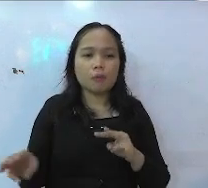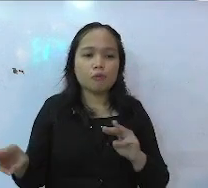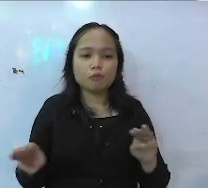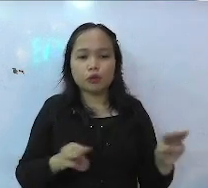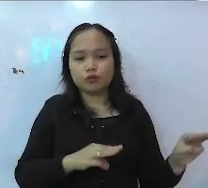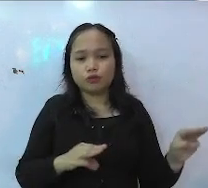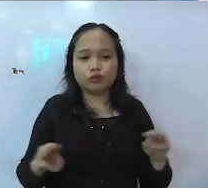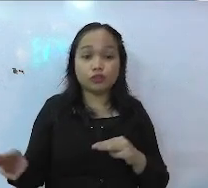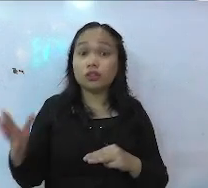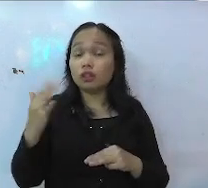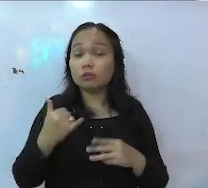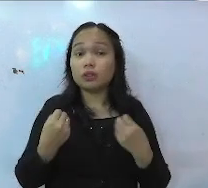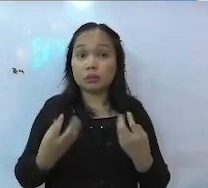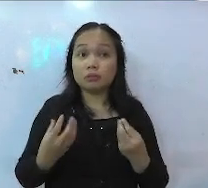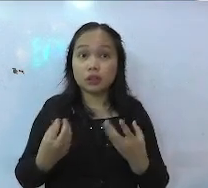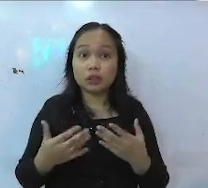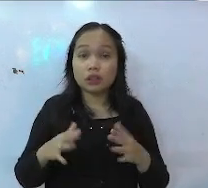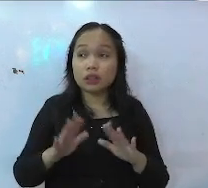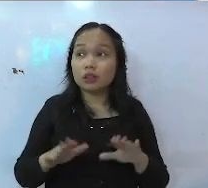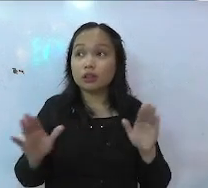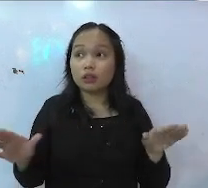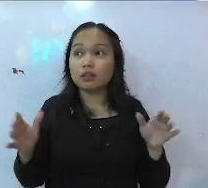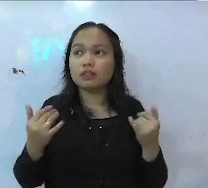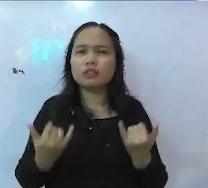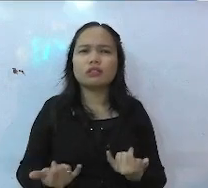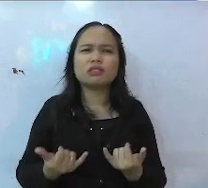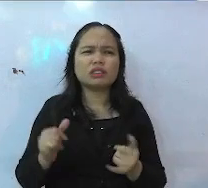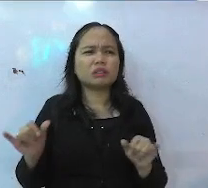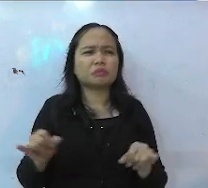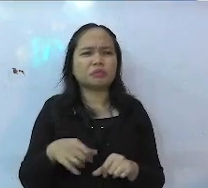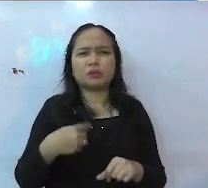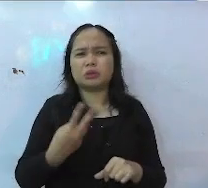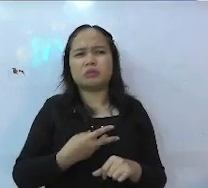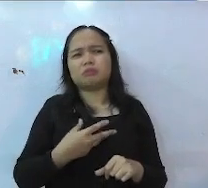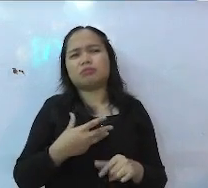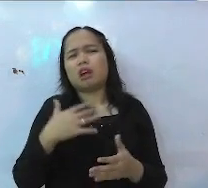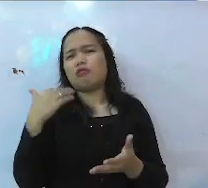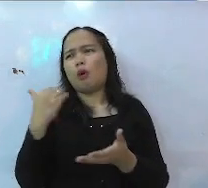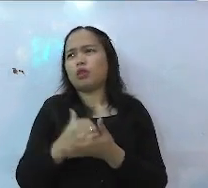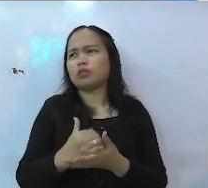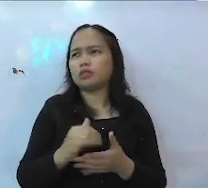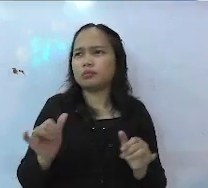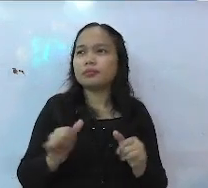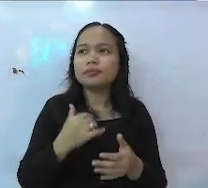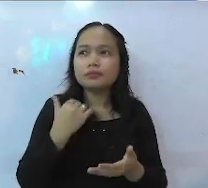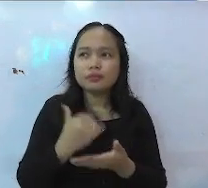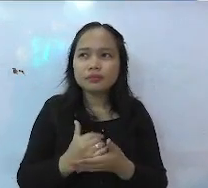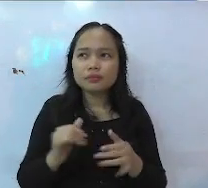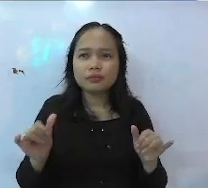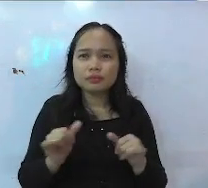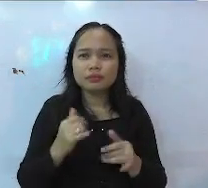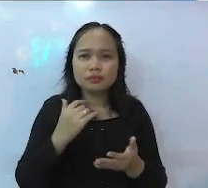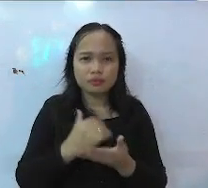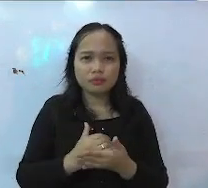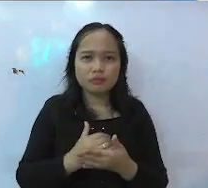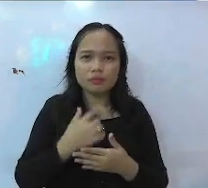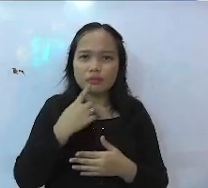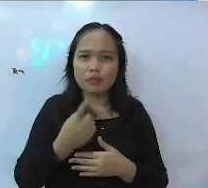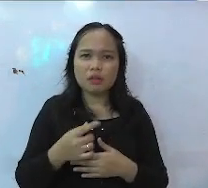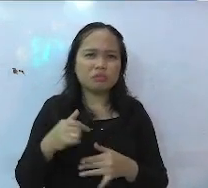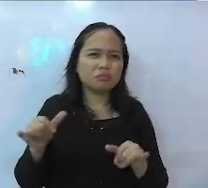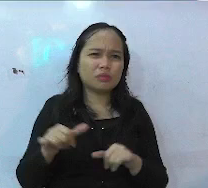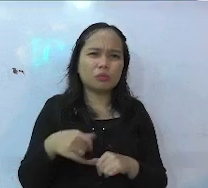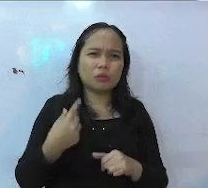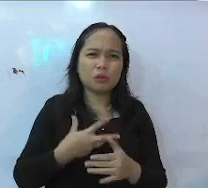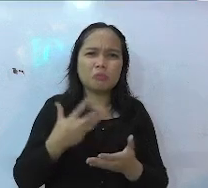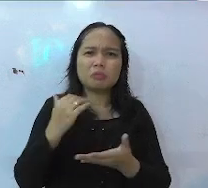karamihan ng kabataan ngayon parang tayo pa yung umiiwas sa kanila na tawag nito sila pa yung tayo pa yung umiiwas